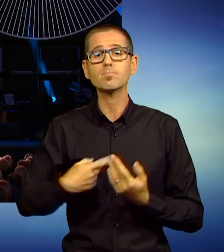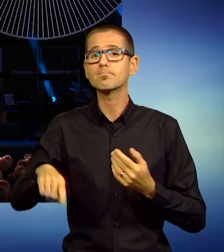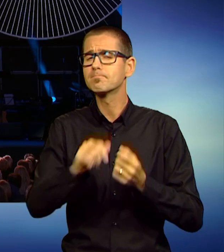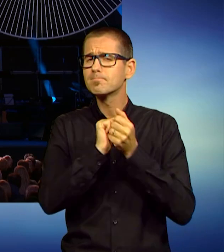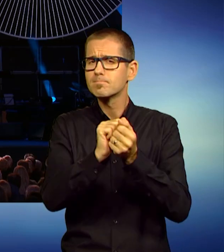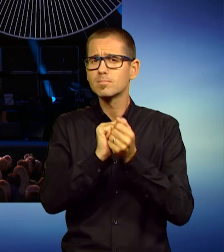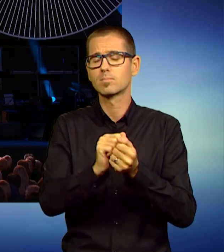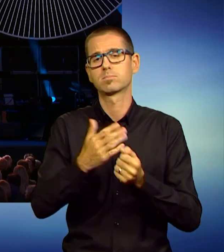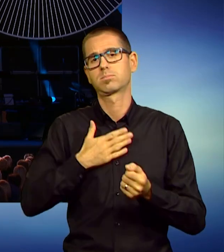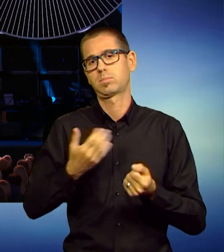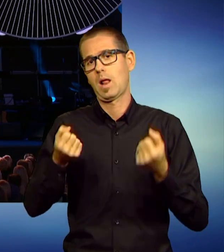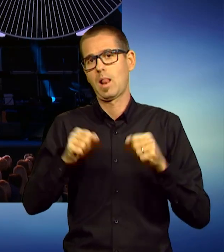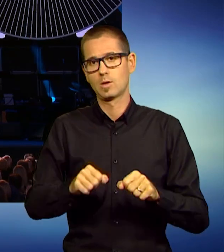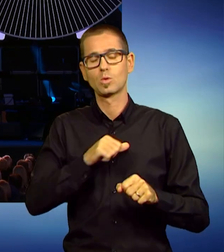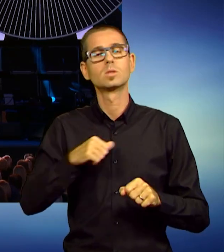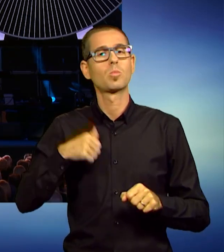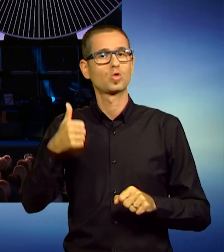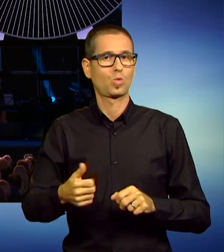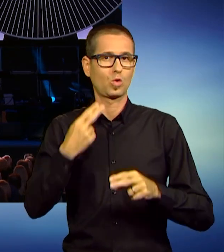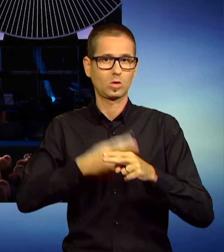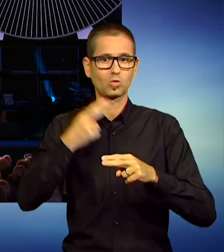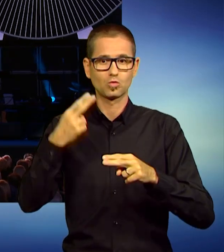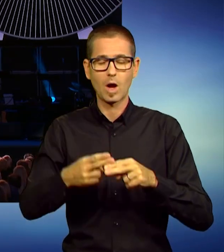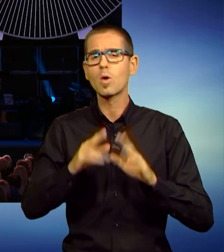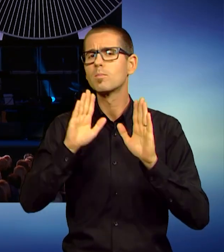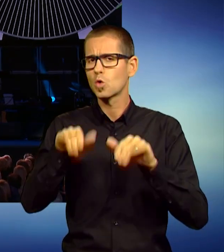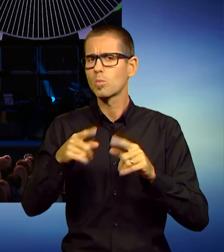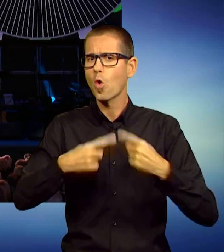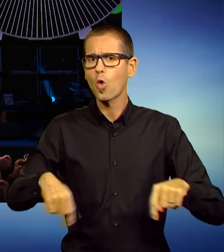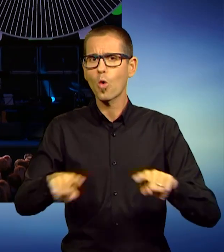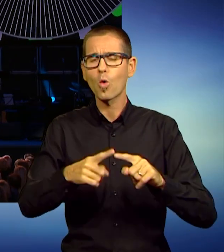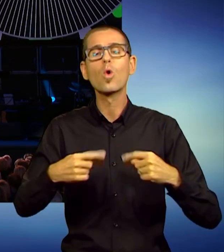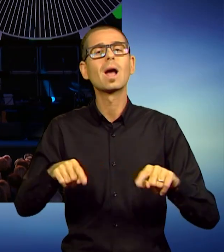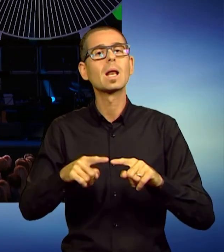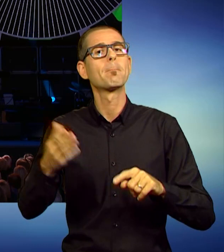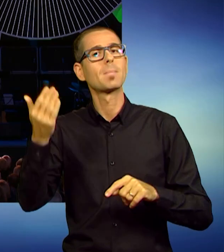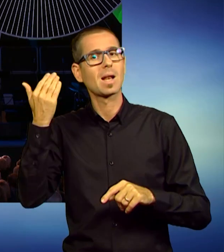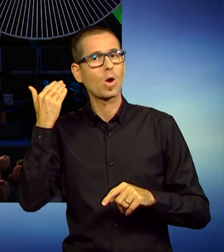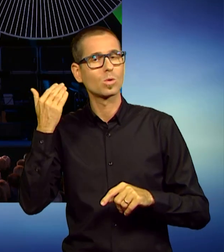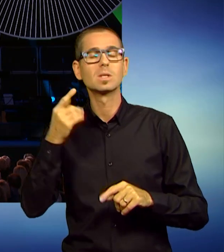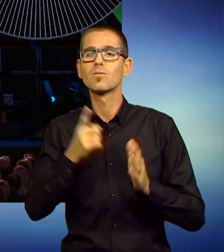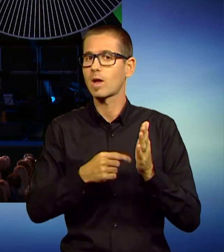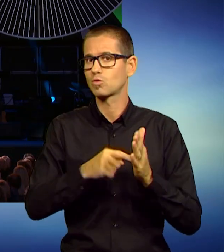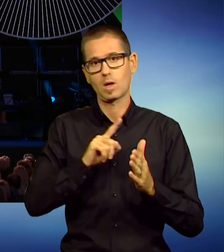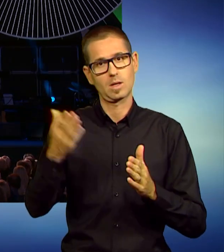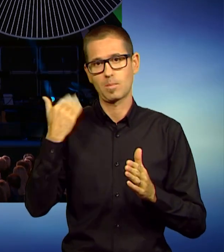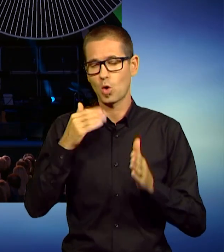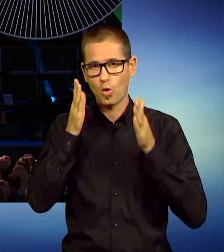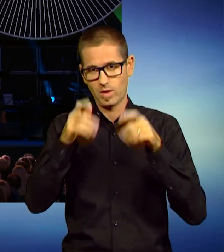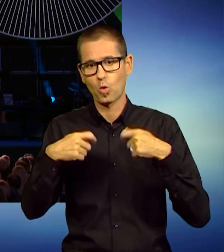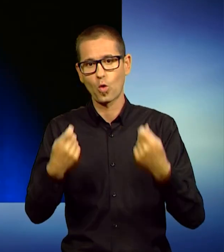si lastno, samostojno državo, navkljub okolju, ki nam v preteklosti pogosto ni bilo